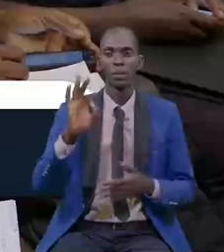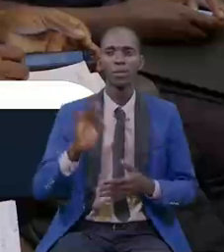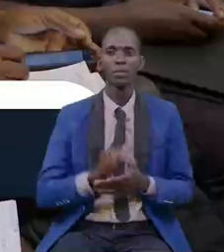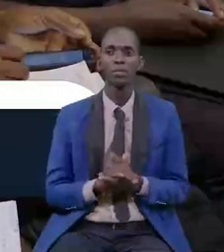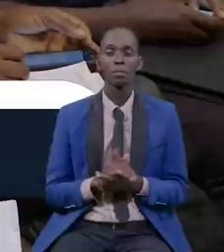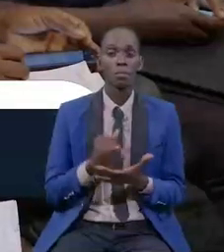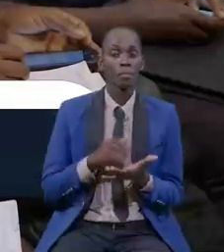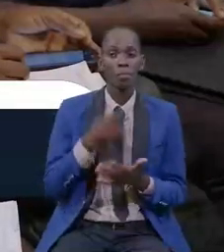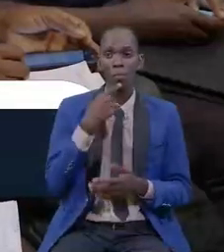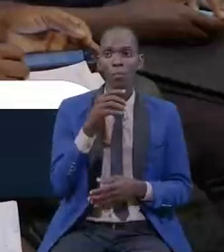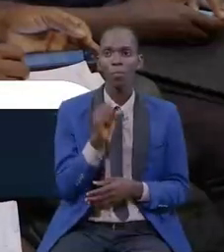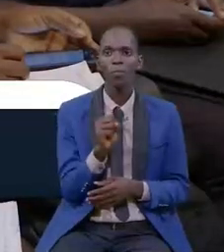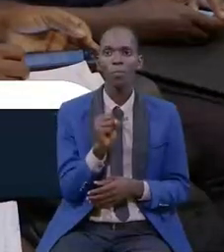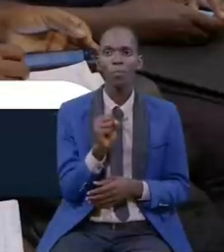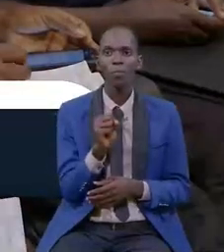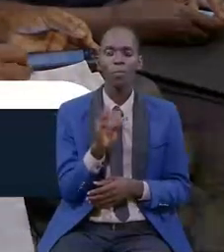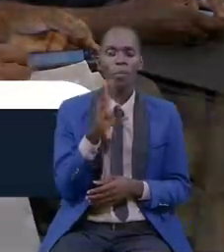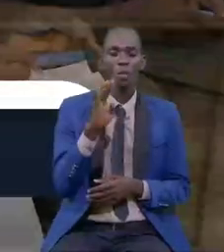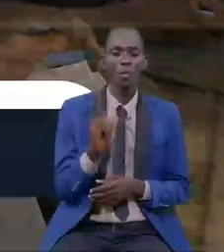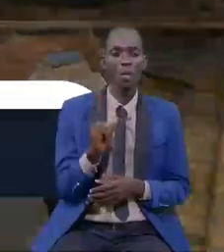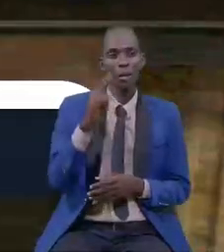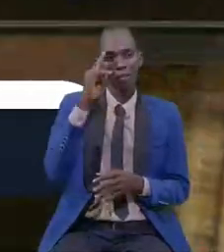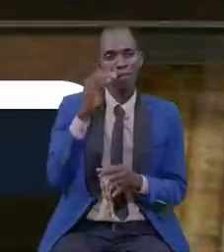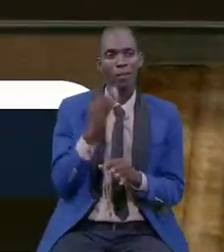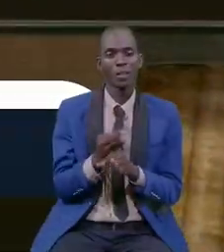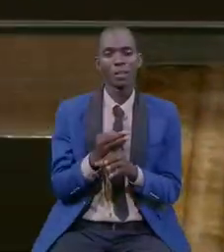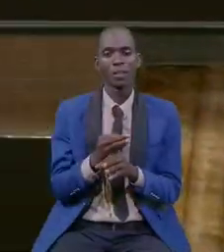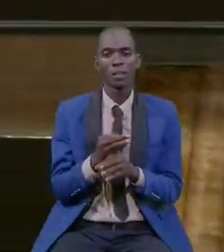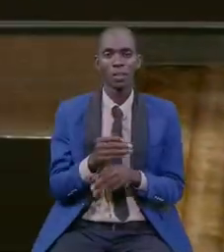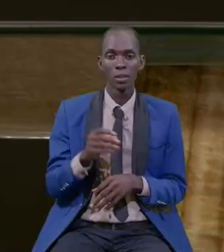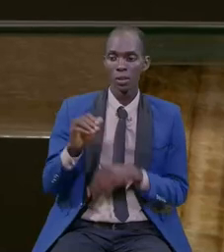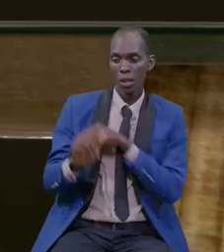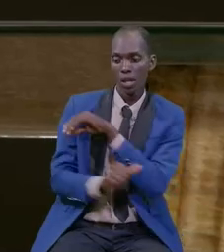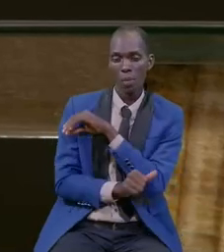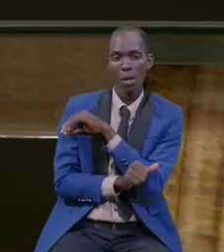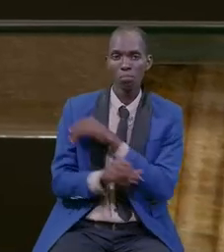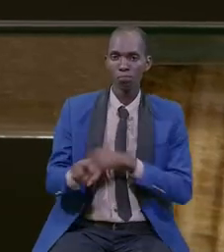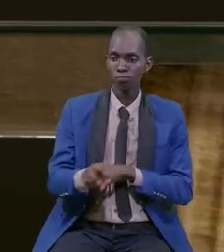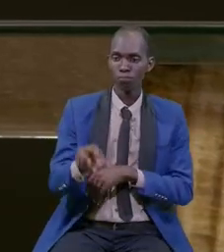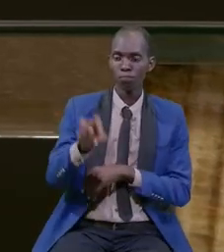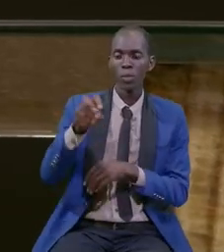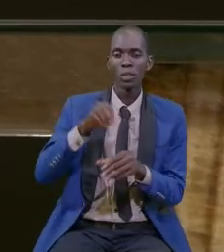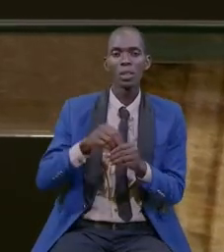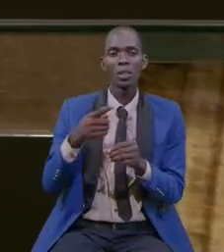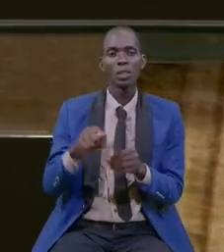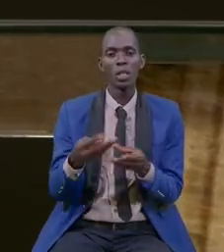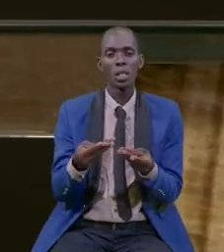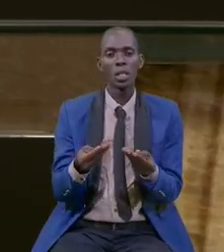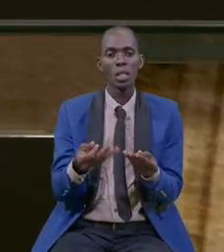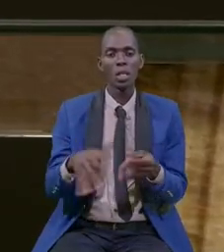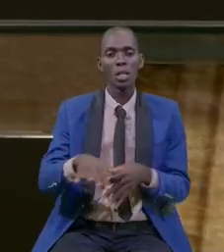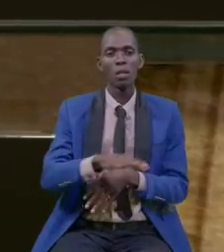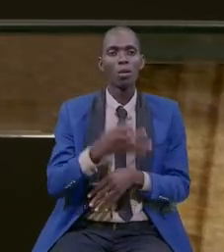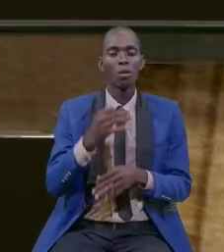il dit au verset 9 que c'est par la foi qu'il vint s'établir dans la terre